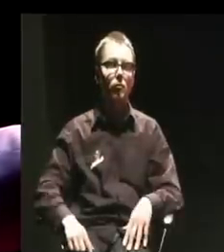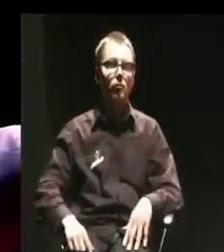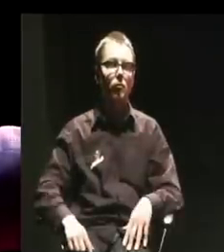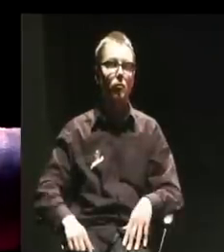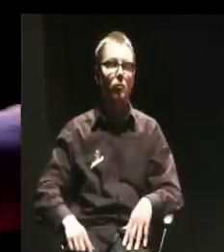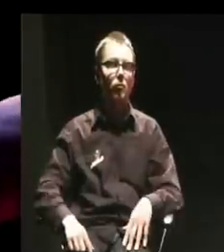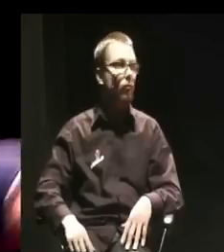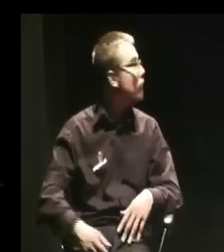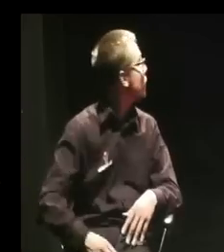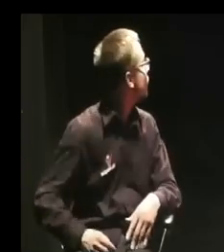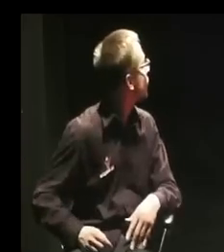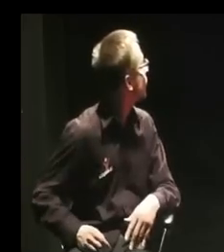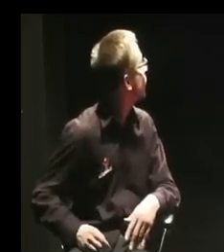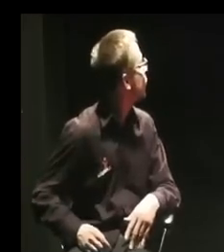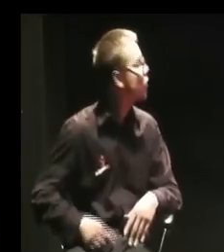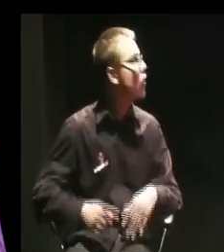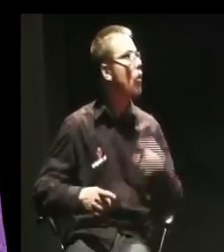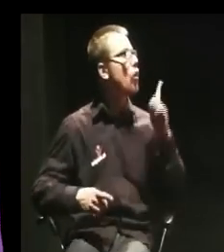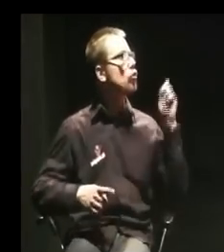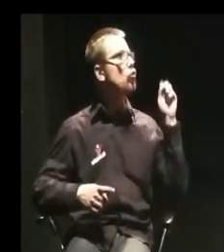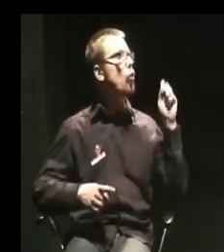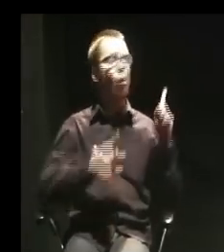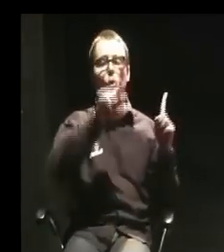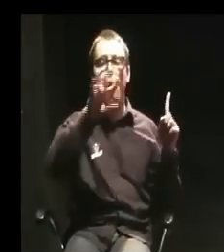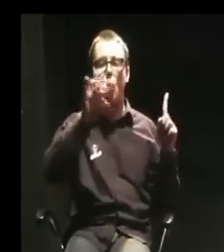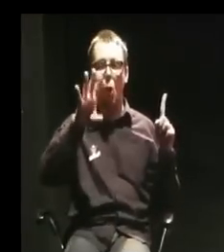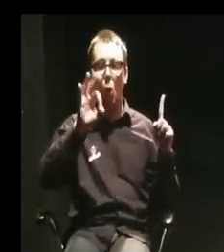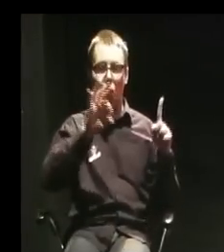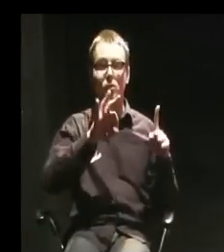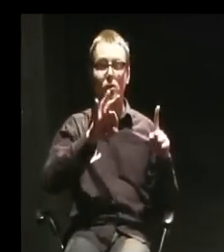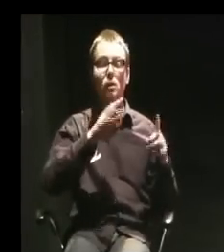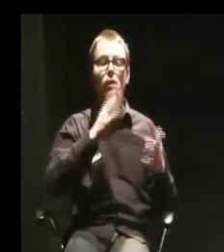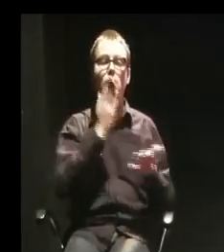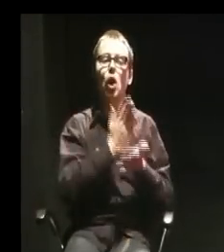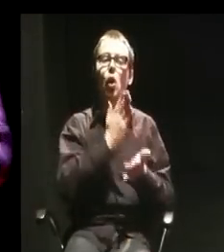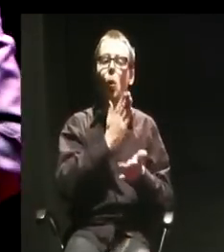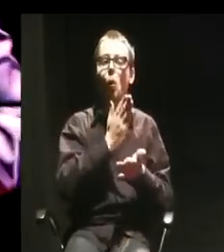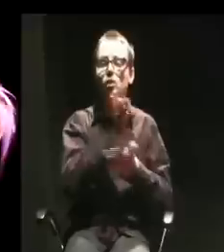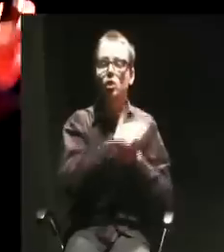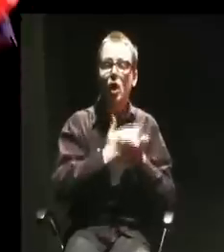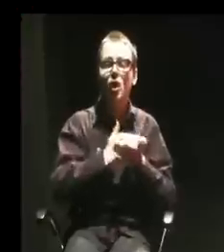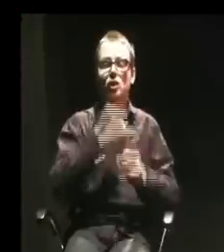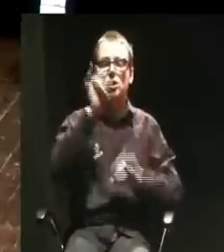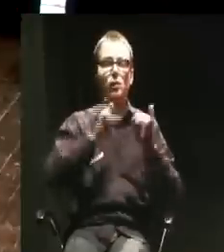to są loga, tylko części eventów, które się obecnie odbywają w Lublinie.